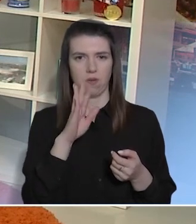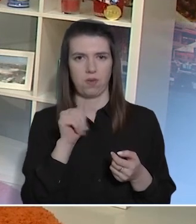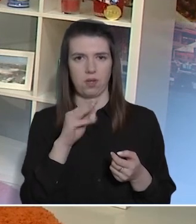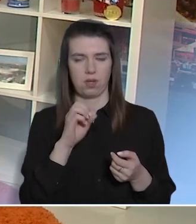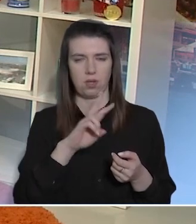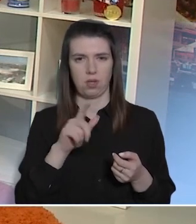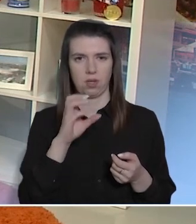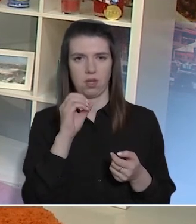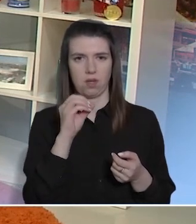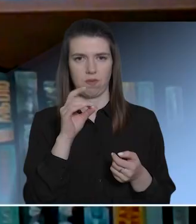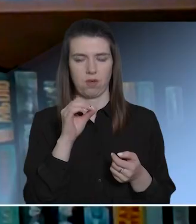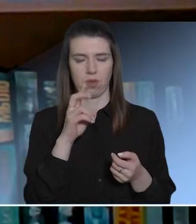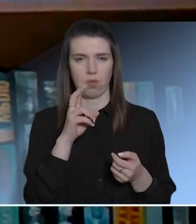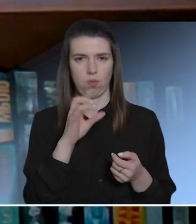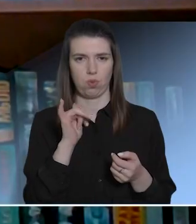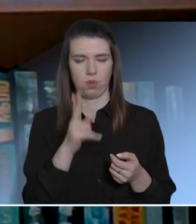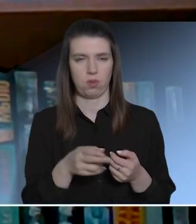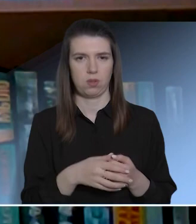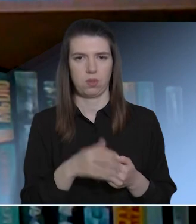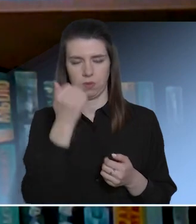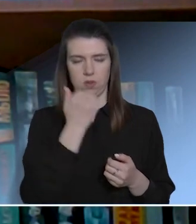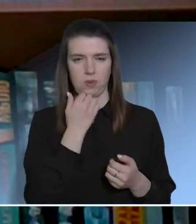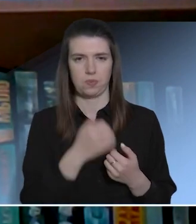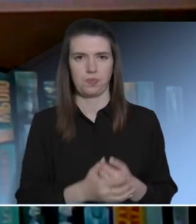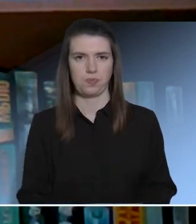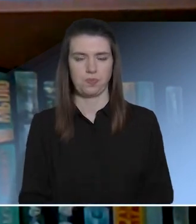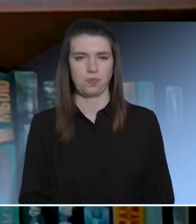книжного клуба «Ривербук». Спасибо. Спасибо.